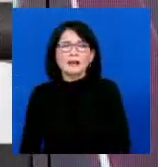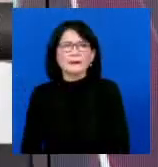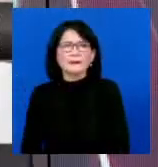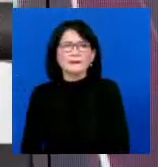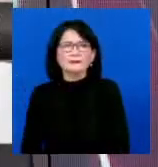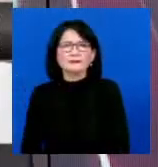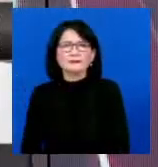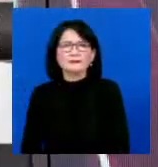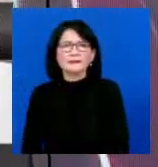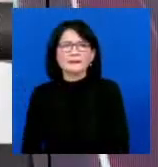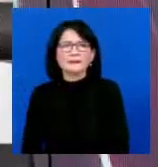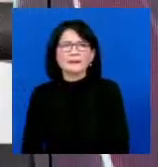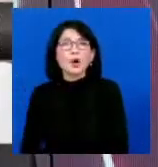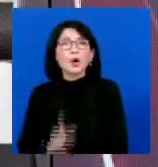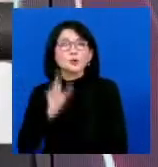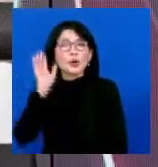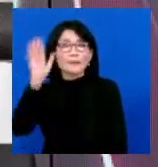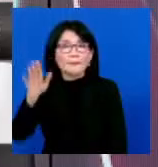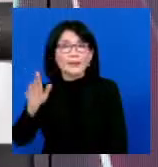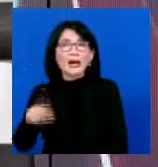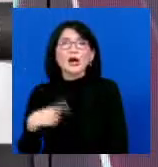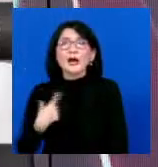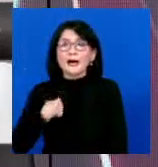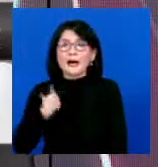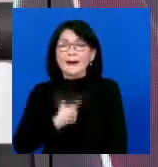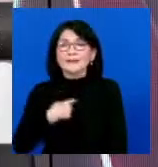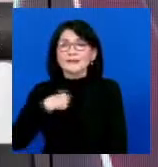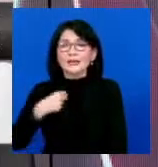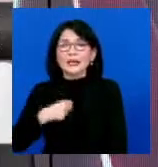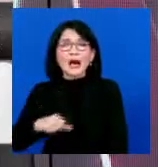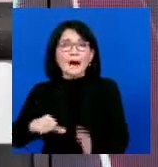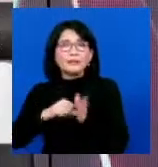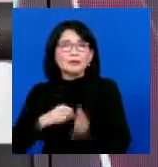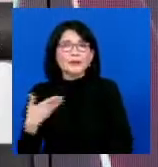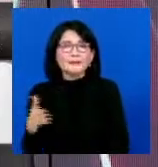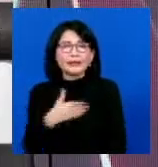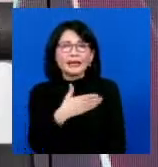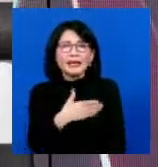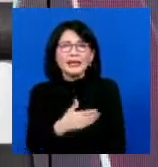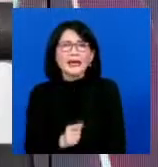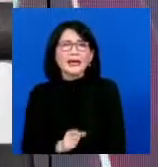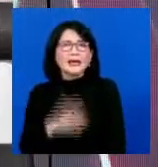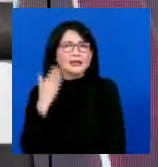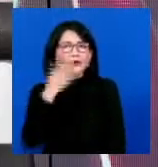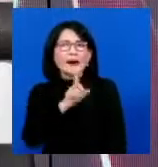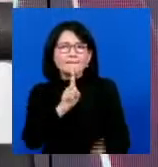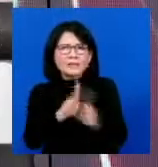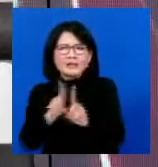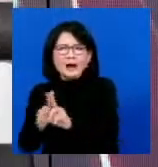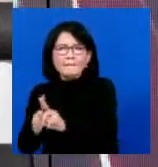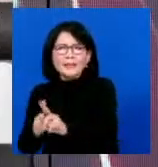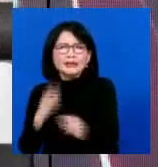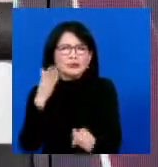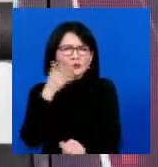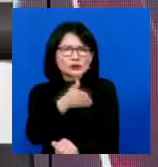masyarakat Justru karena itu ke depan Kalau kami terpilih nanti bantuan perikanan diberikan kepada masyarakat diikuti darh pendamping diikuti oleh